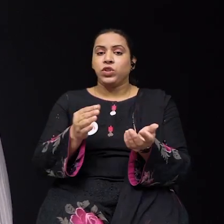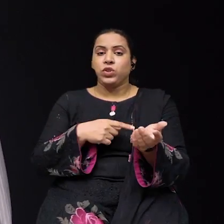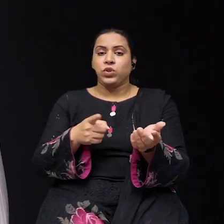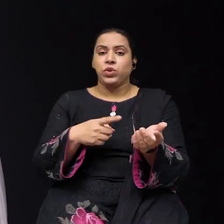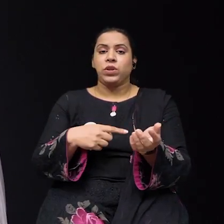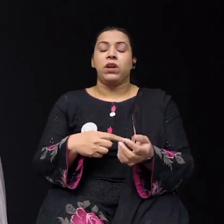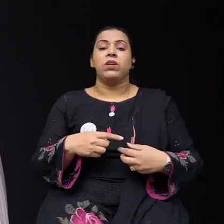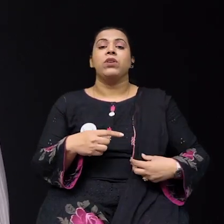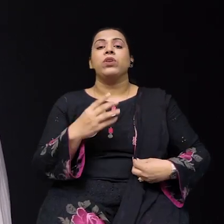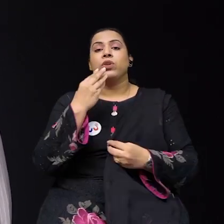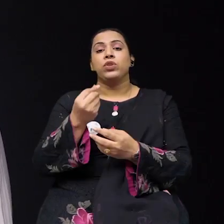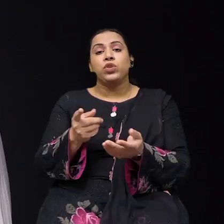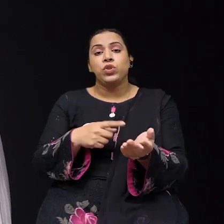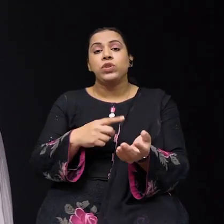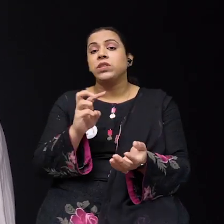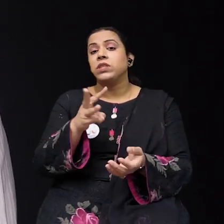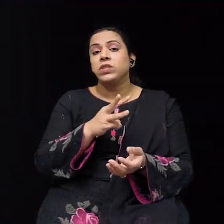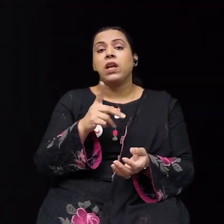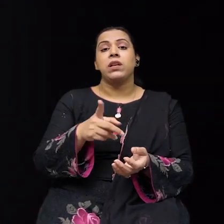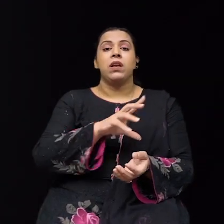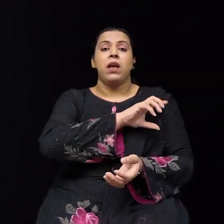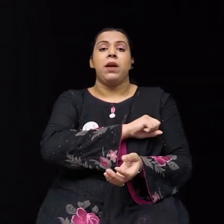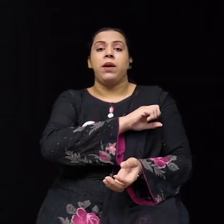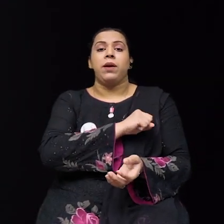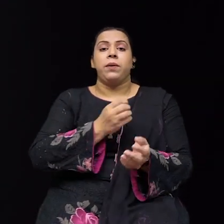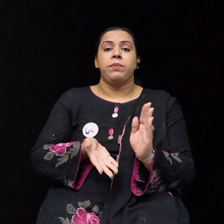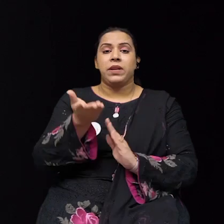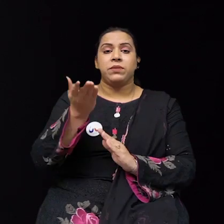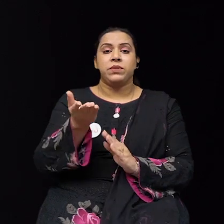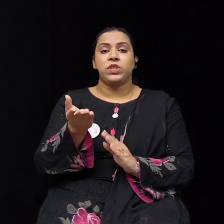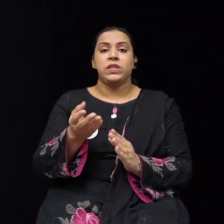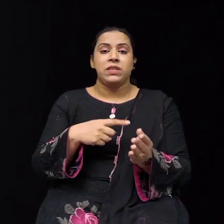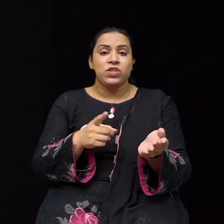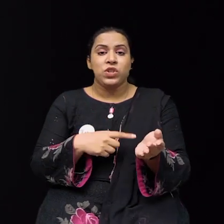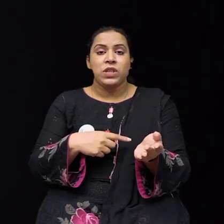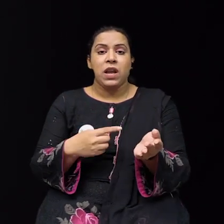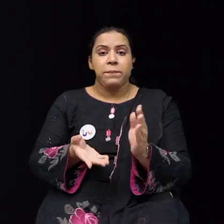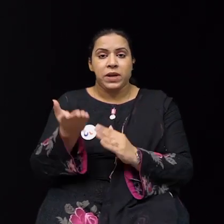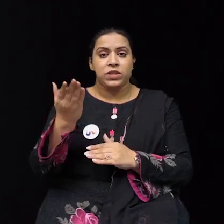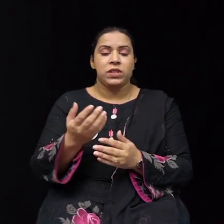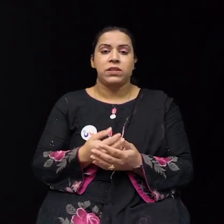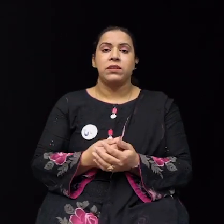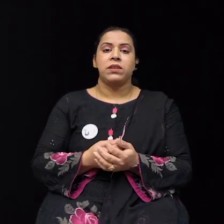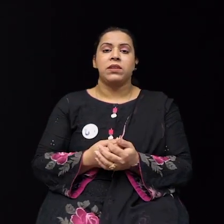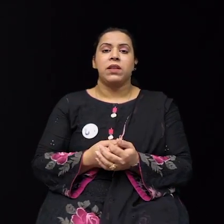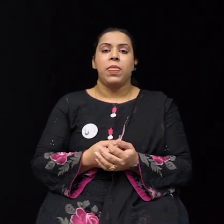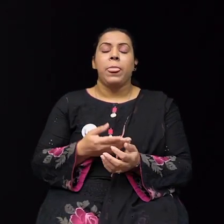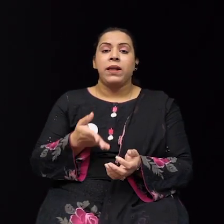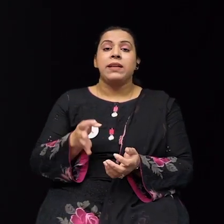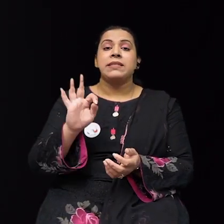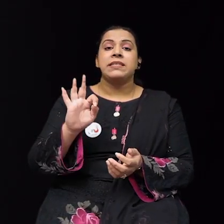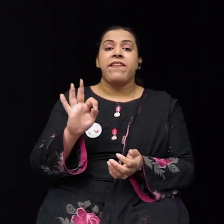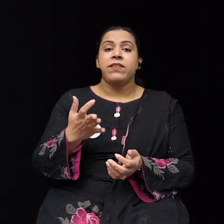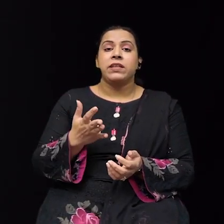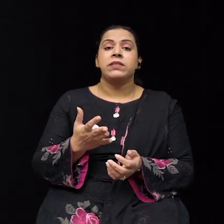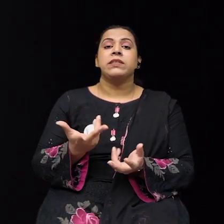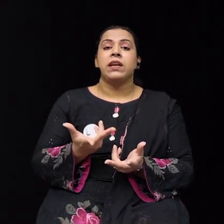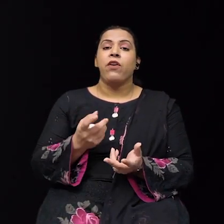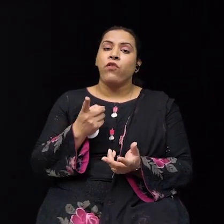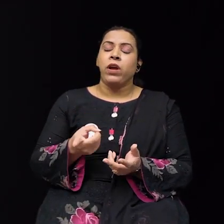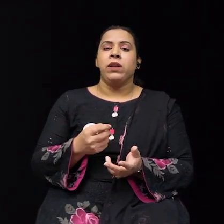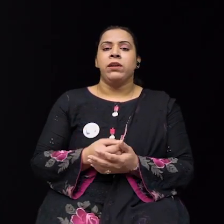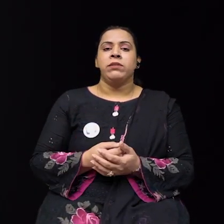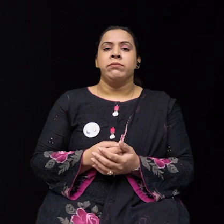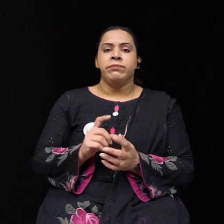शुगर है। शुगर वो चीज़ है जिससे खून में शुगर बढ़ जाती है। इसकी बेसिक चीज़ वही कि